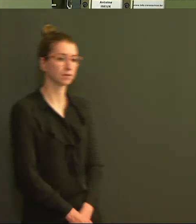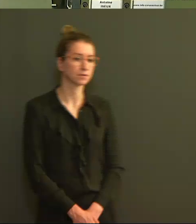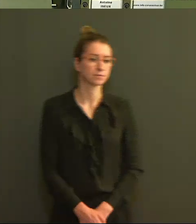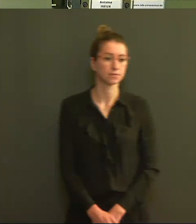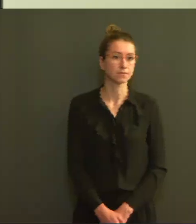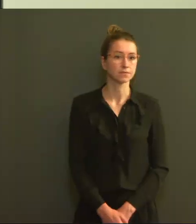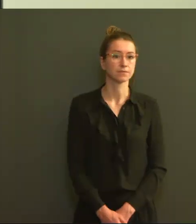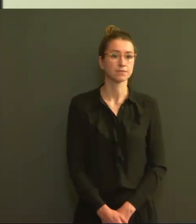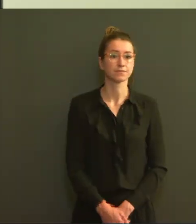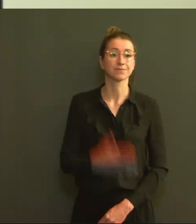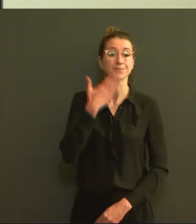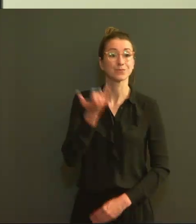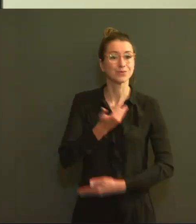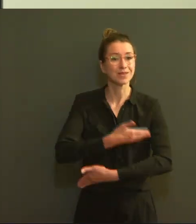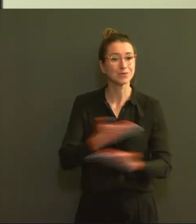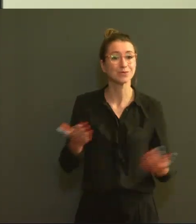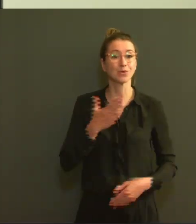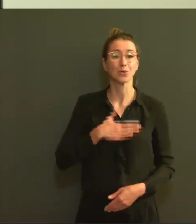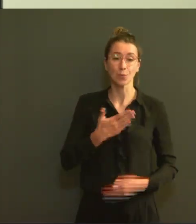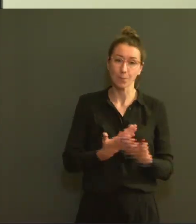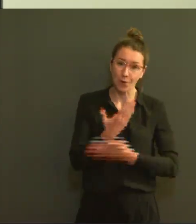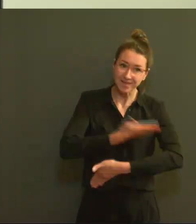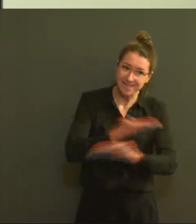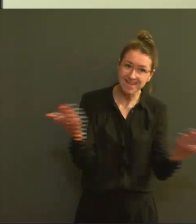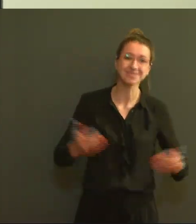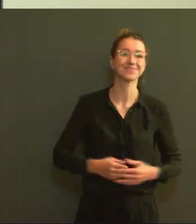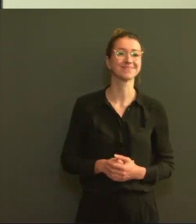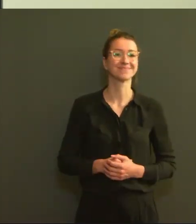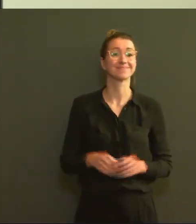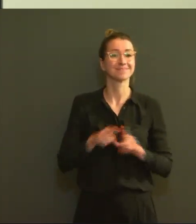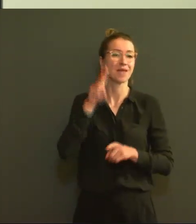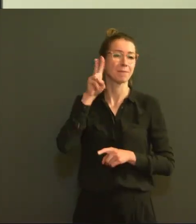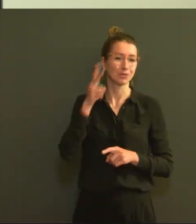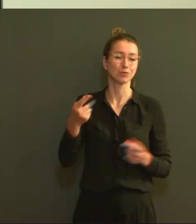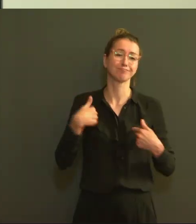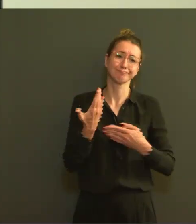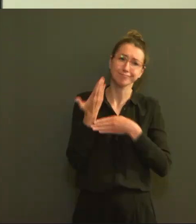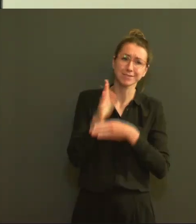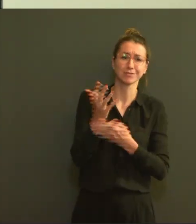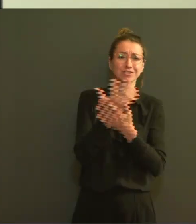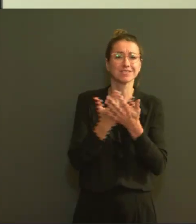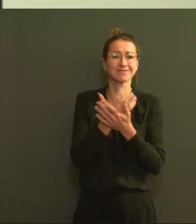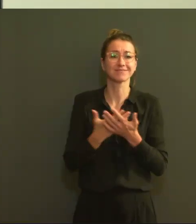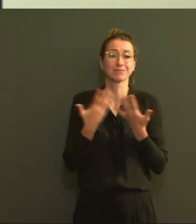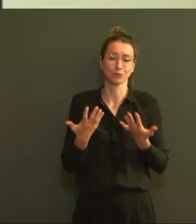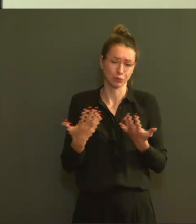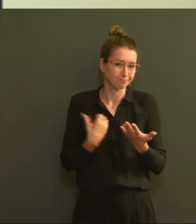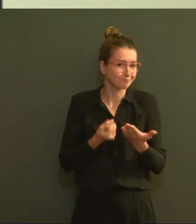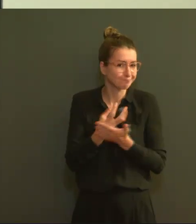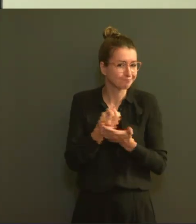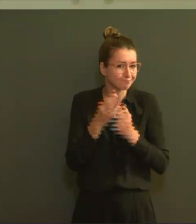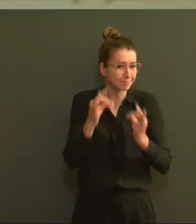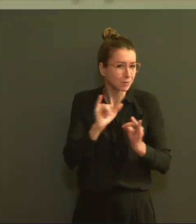Bonjour à tous, goedemorgen allemaal. Alors comme d'habitude, je vais commencer par les chiffres du jour. Alors la